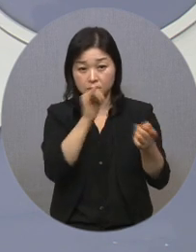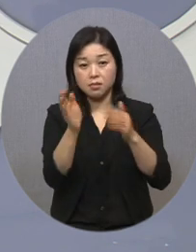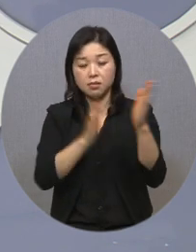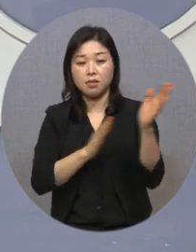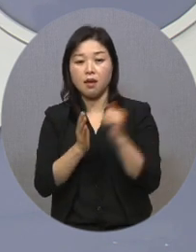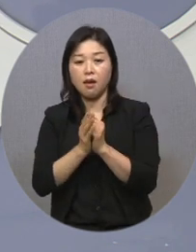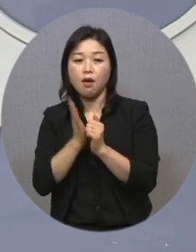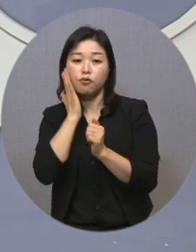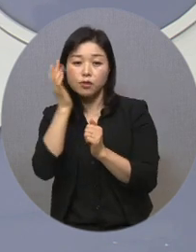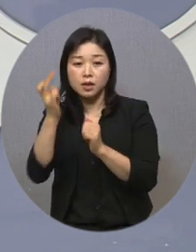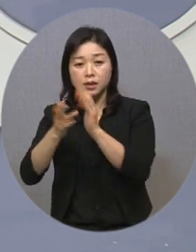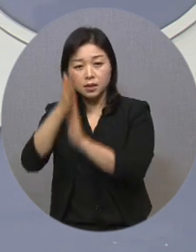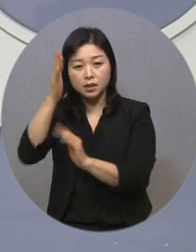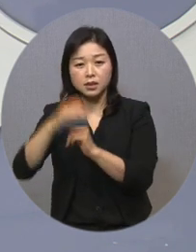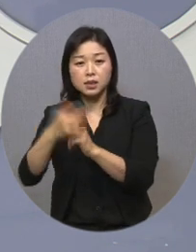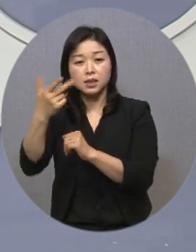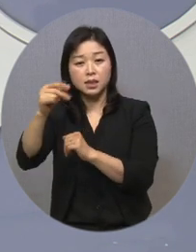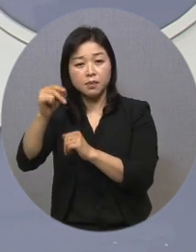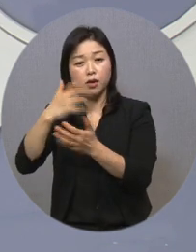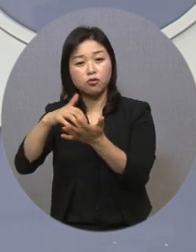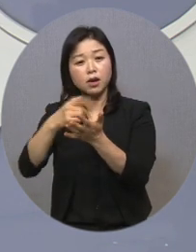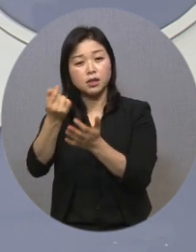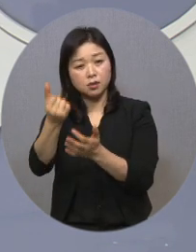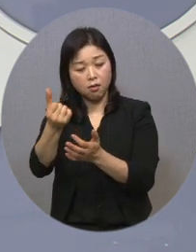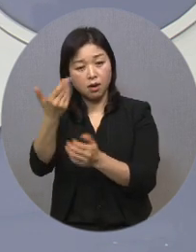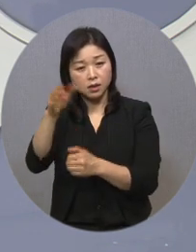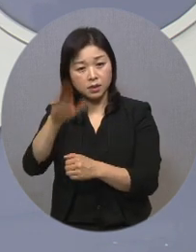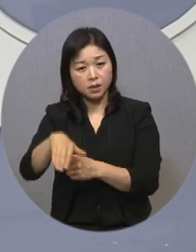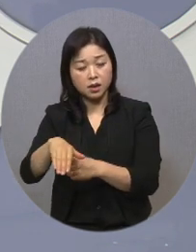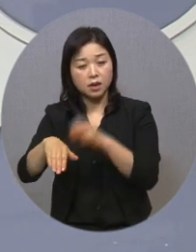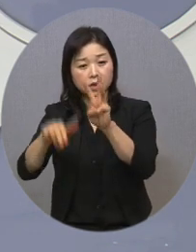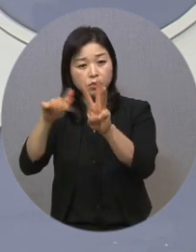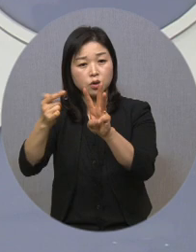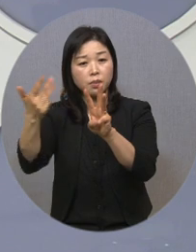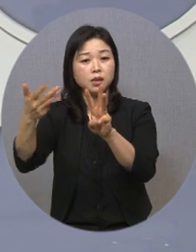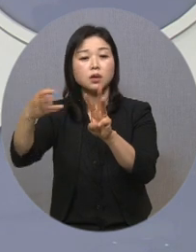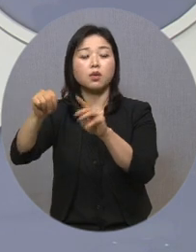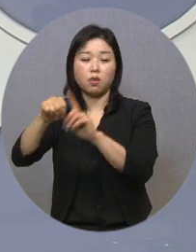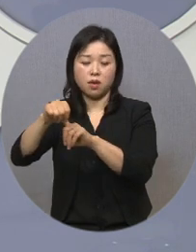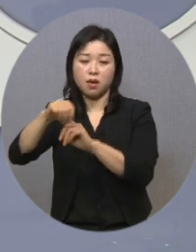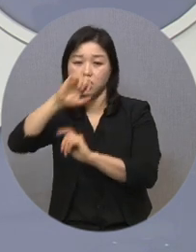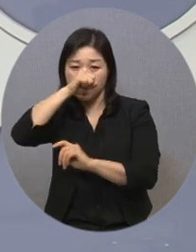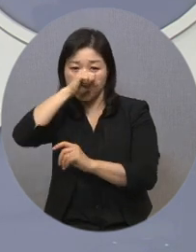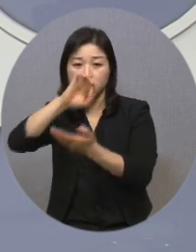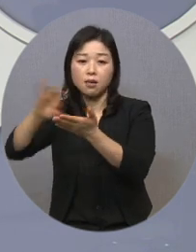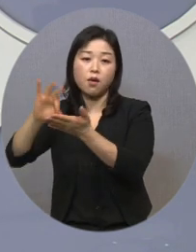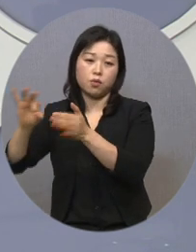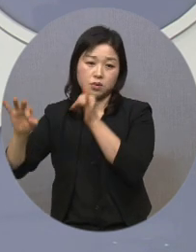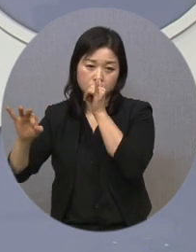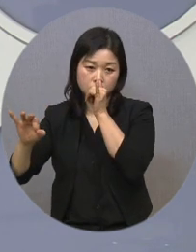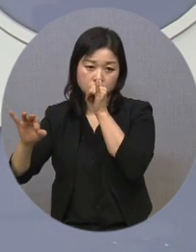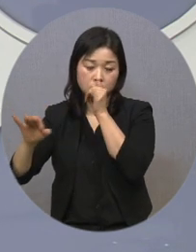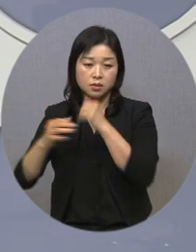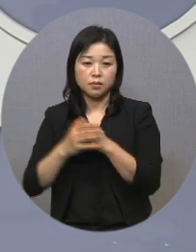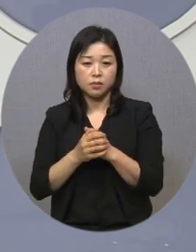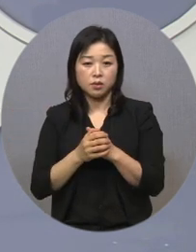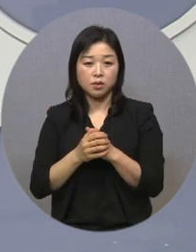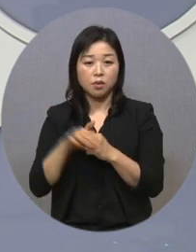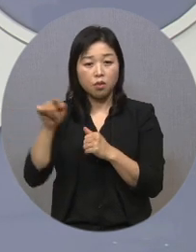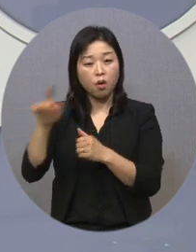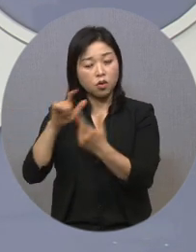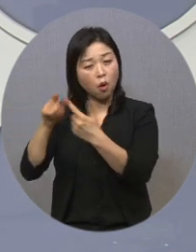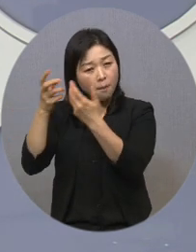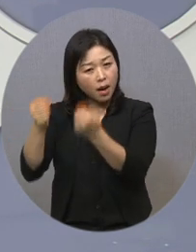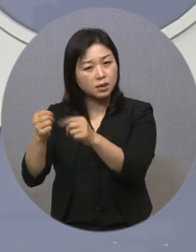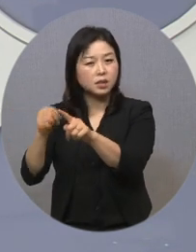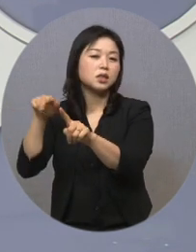울산시는 7만 정도가 적지만 3조 8천억 정도의 예산 규모. 그래서 1조 정도가 더